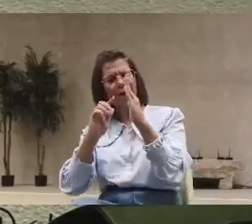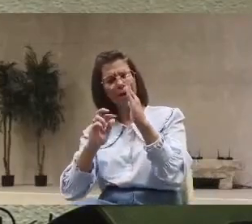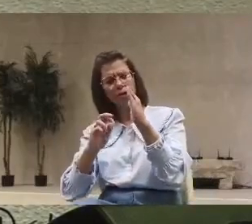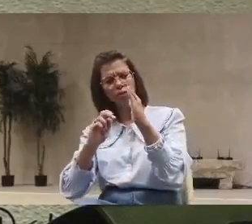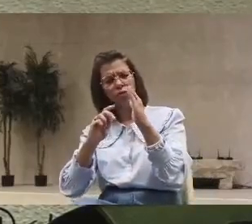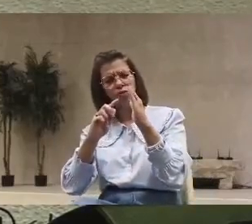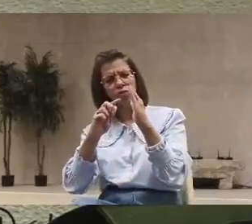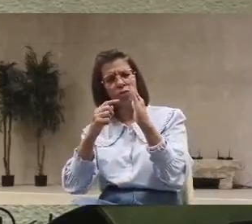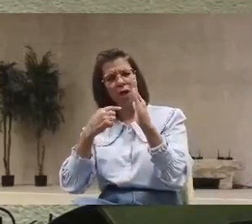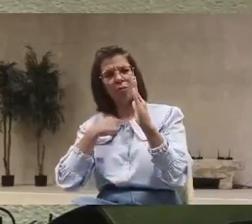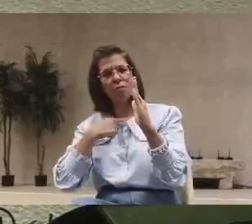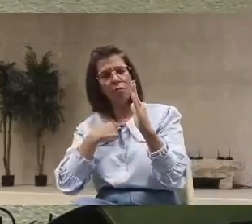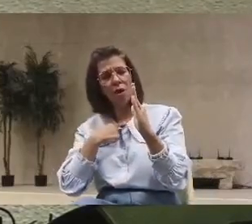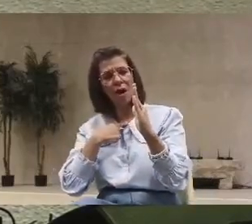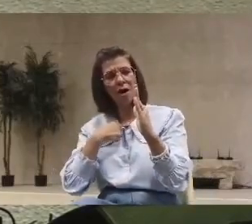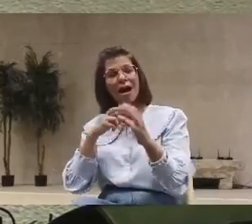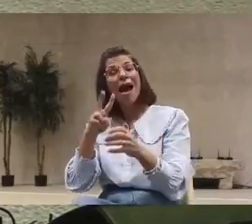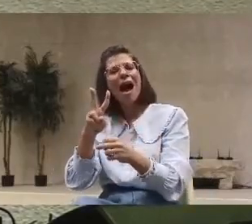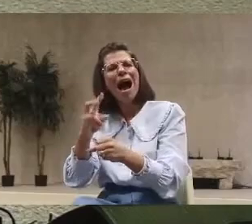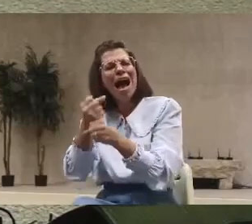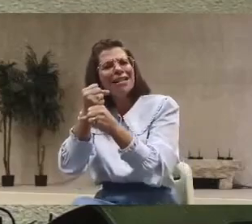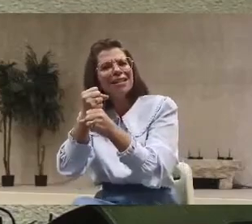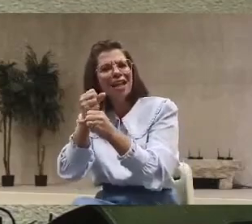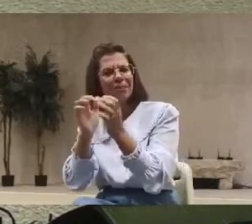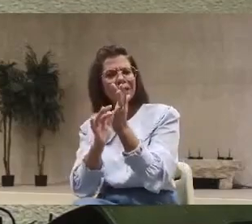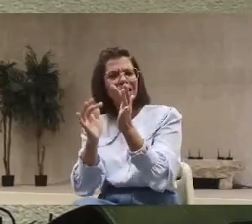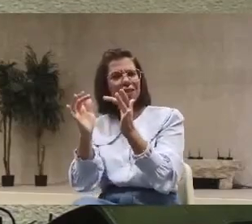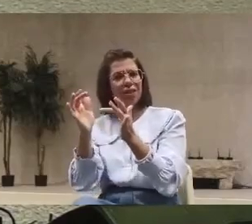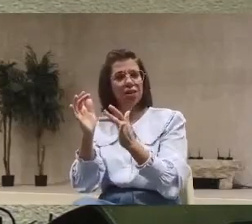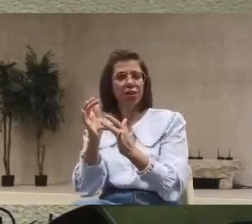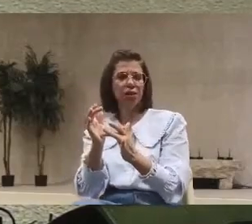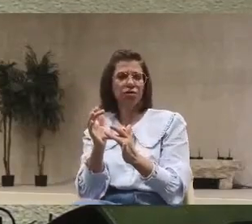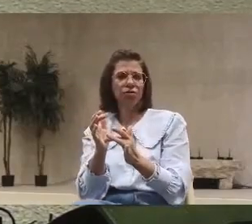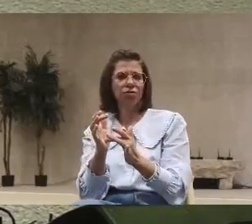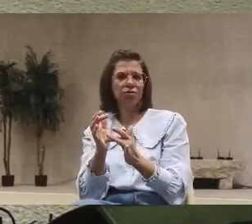reste de ma vie maintenant je veux servir mon Dieu je vais prier pour toi